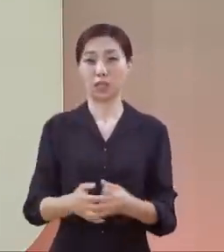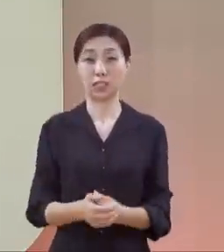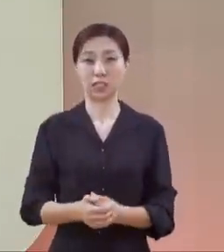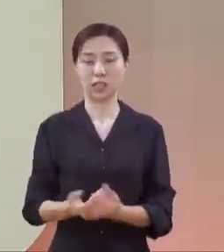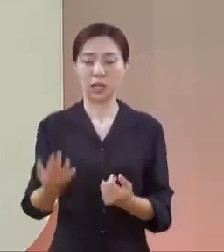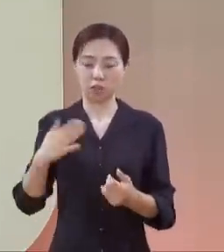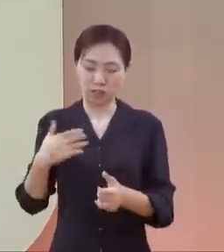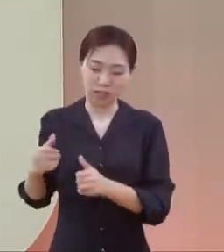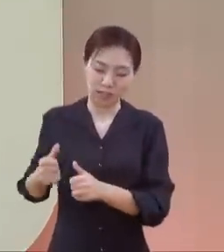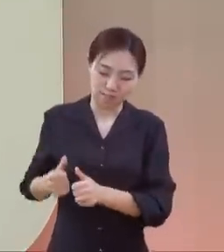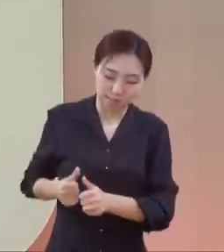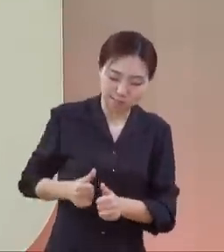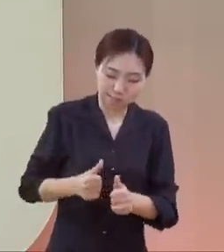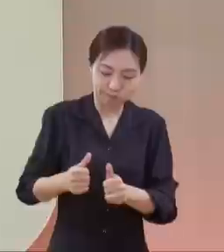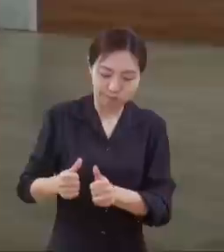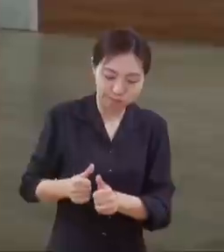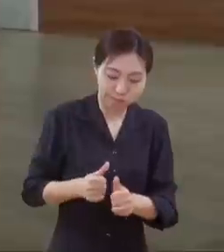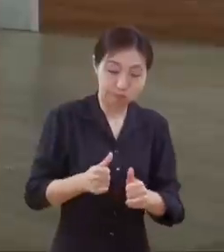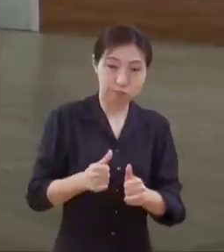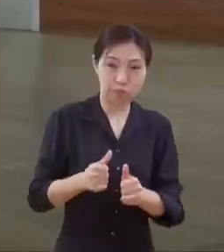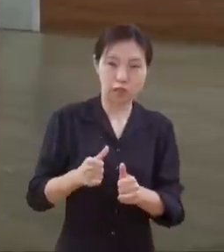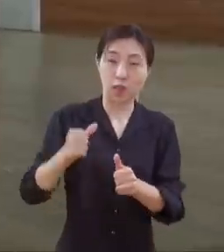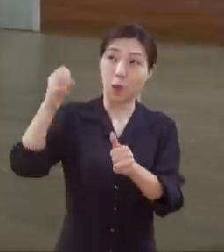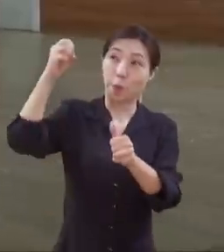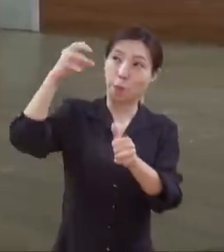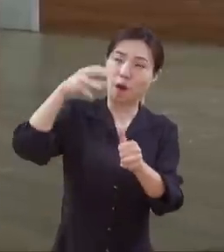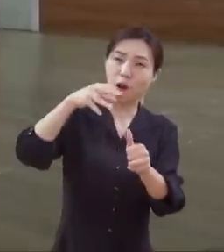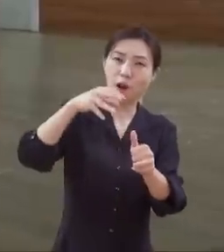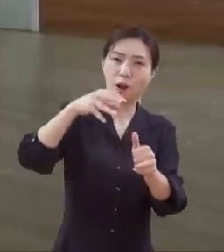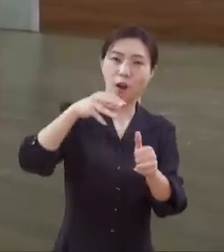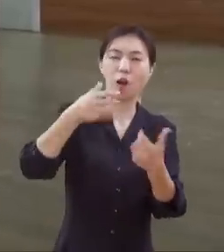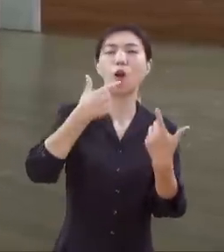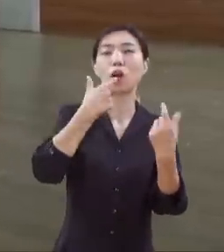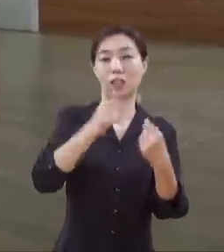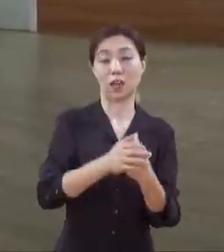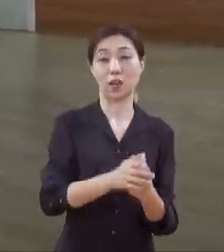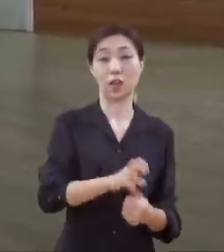부르게 됩니다 명운가피 그래서 우리가 예불문에서도